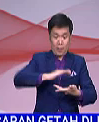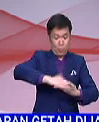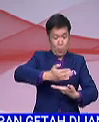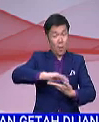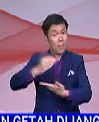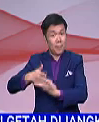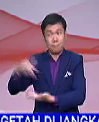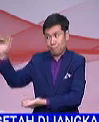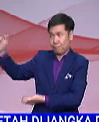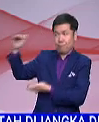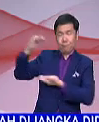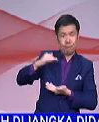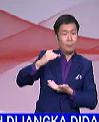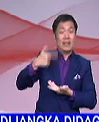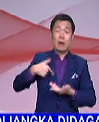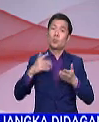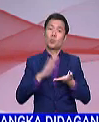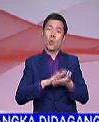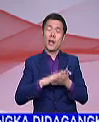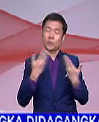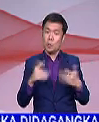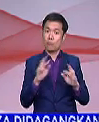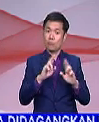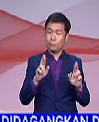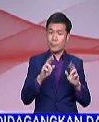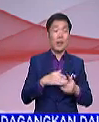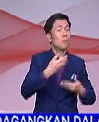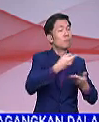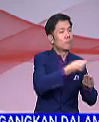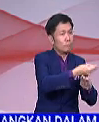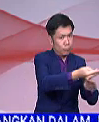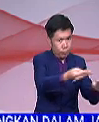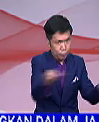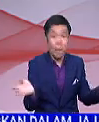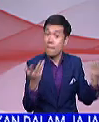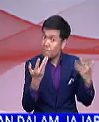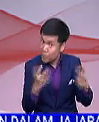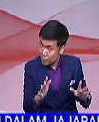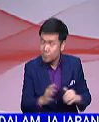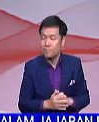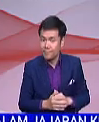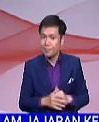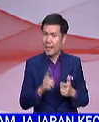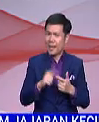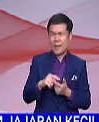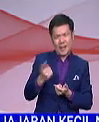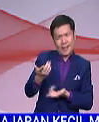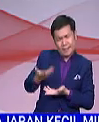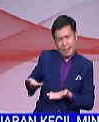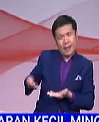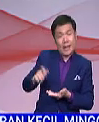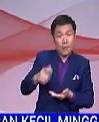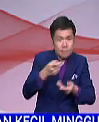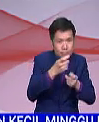sampai di sekolah dan sedang ada yang telah siap diagihkan kepada murid, ada yang masih dalam